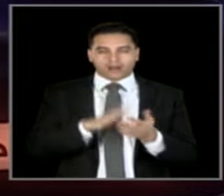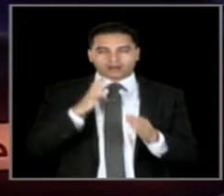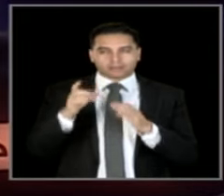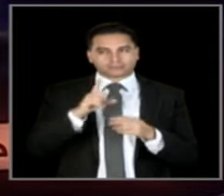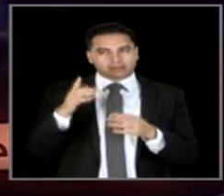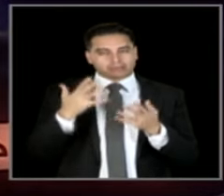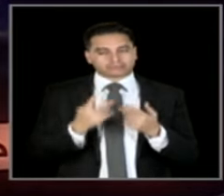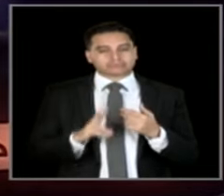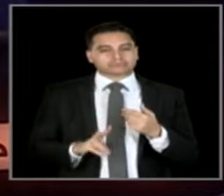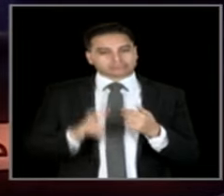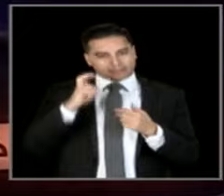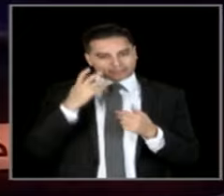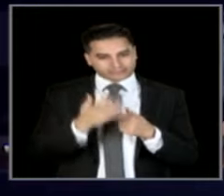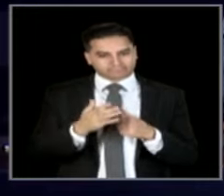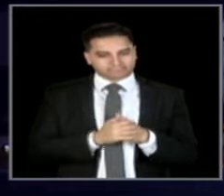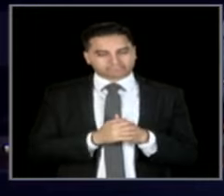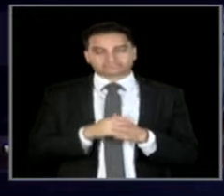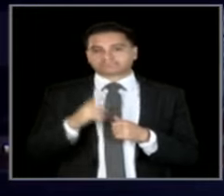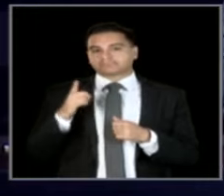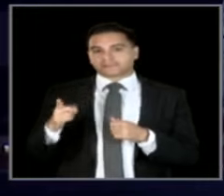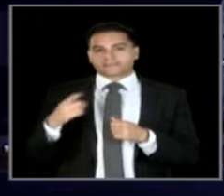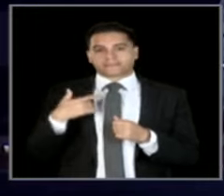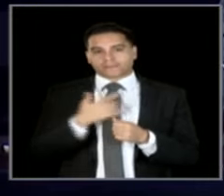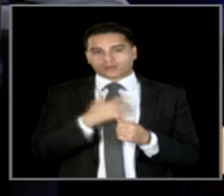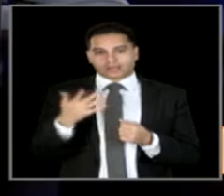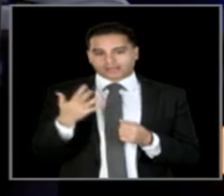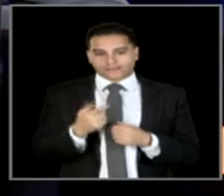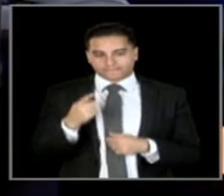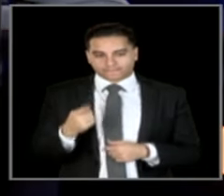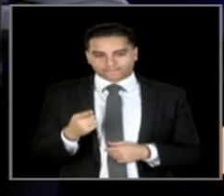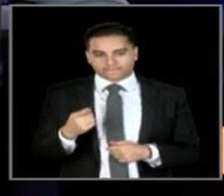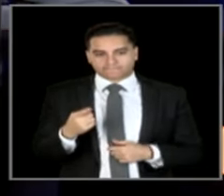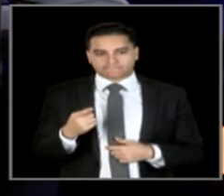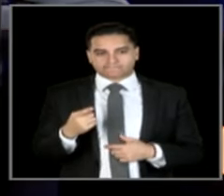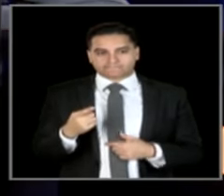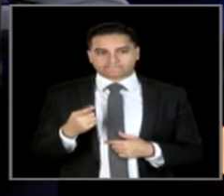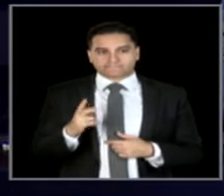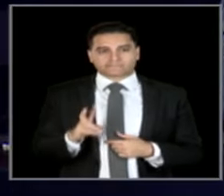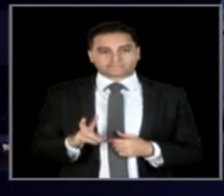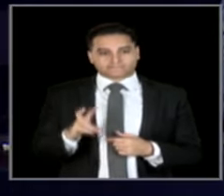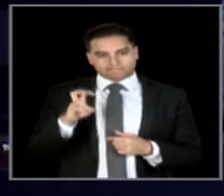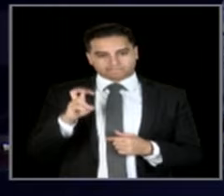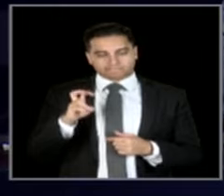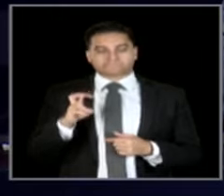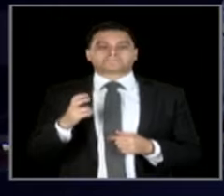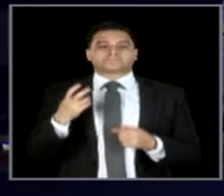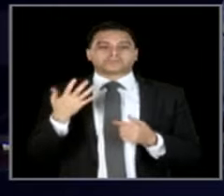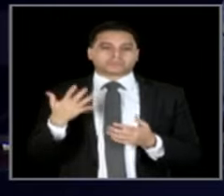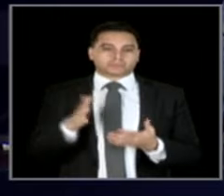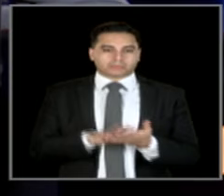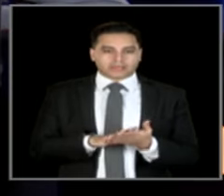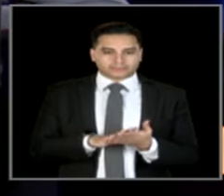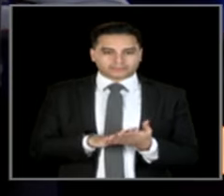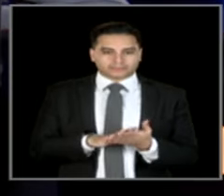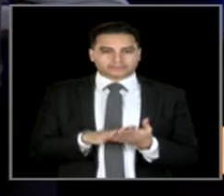صح بقيته 70 جامعه حلوان يوسف كنتوا كام 70 70 وخمس